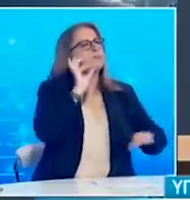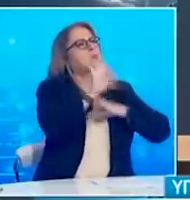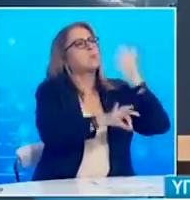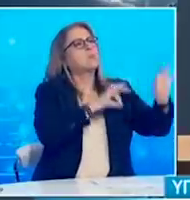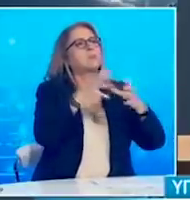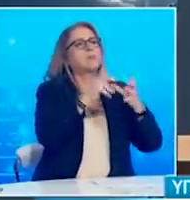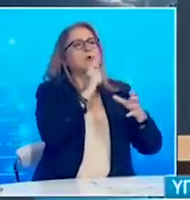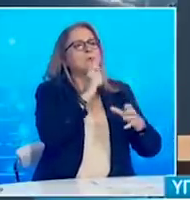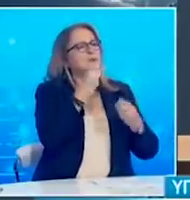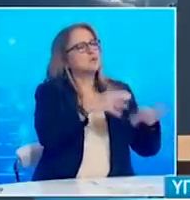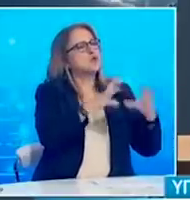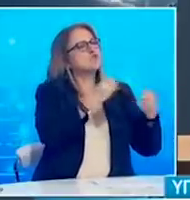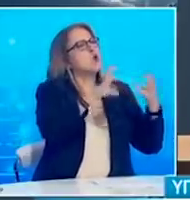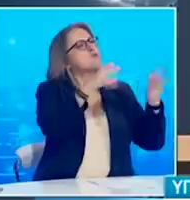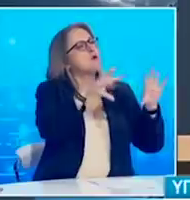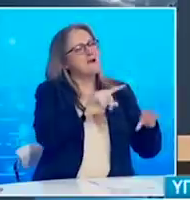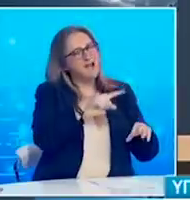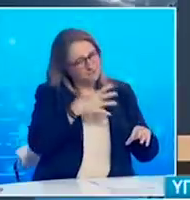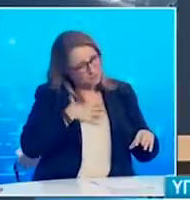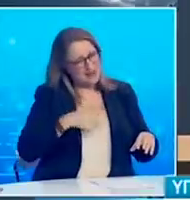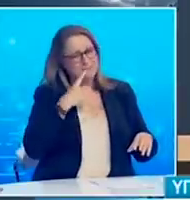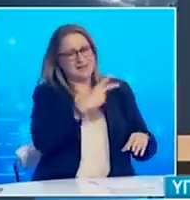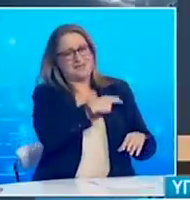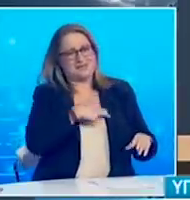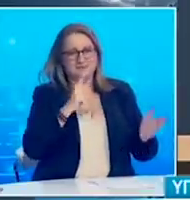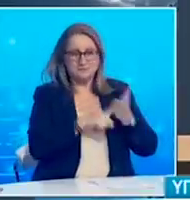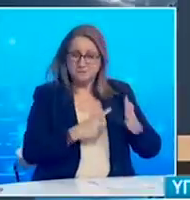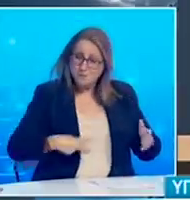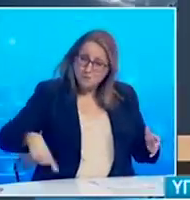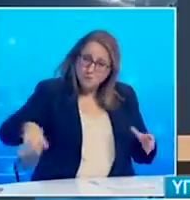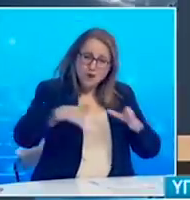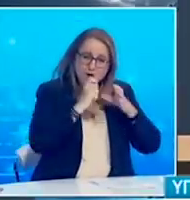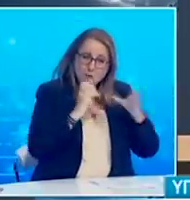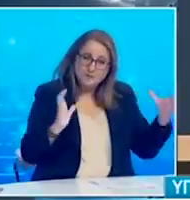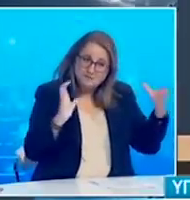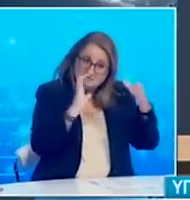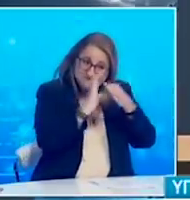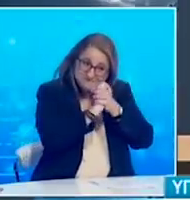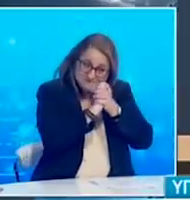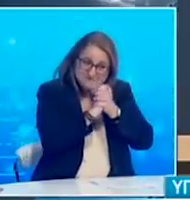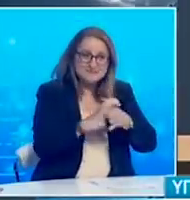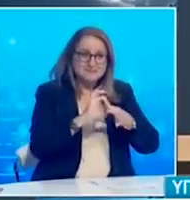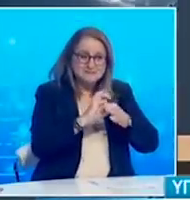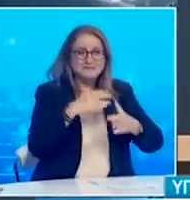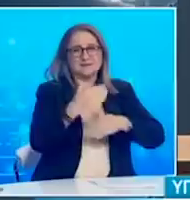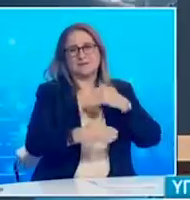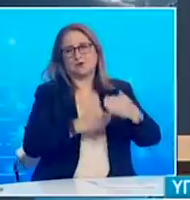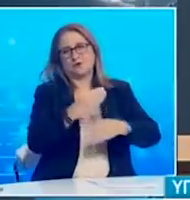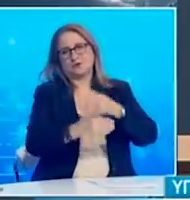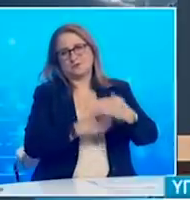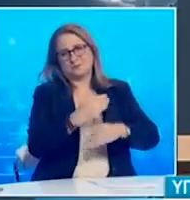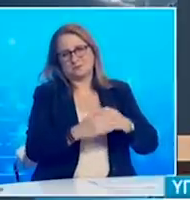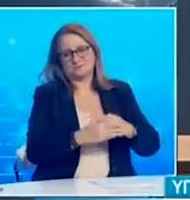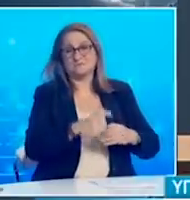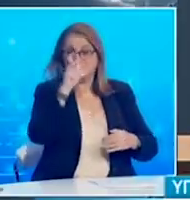της παρατήρησης του καθηγητή, του οποίου η συμβολή, αν μη τι άλλο, δεν ανταποκρίνεται μόνο και μόνο στον ορισμό του, αλλά και